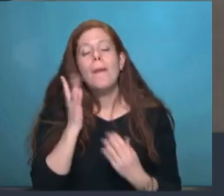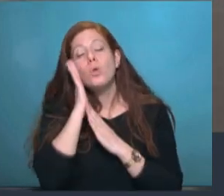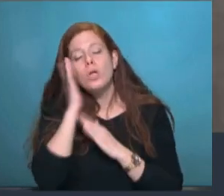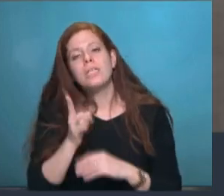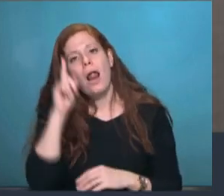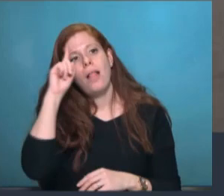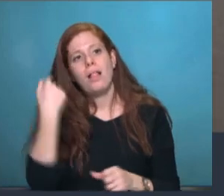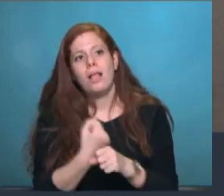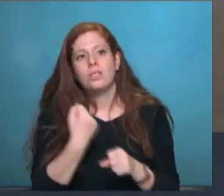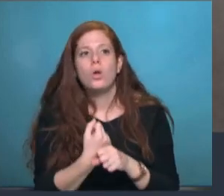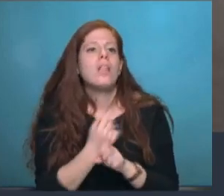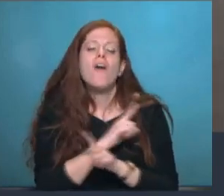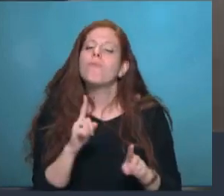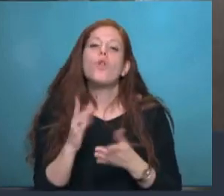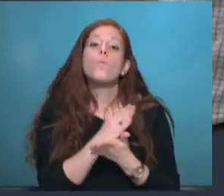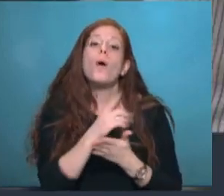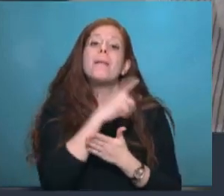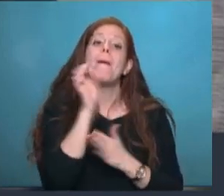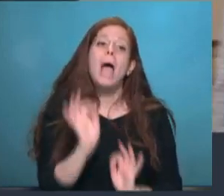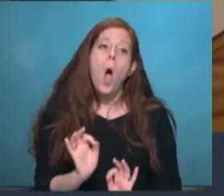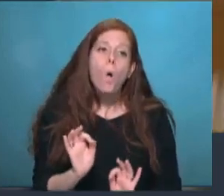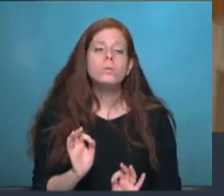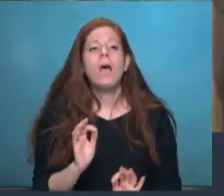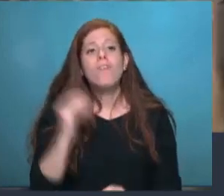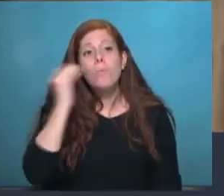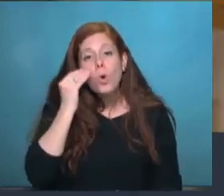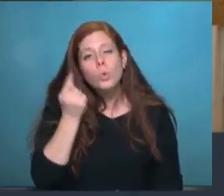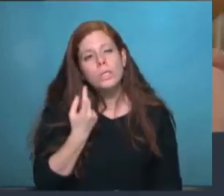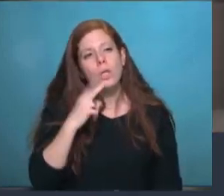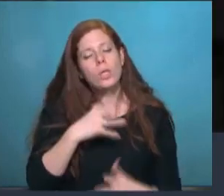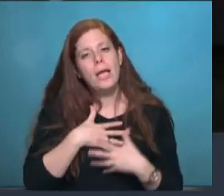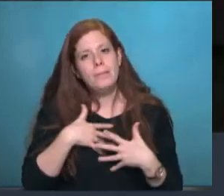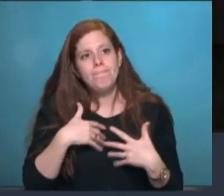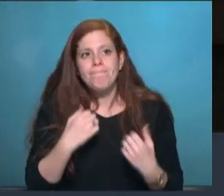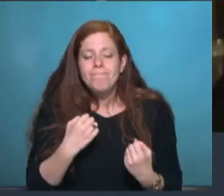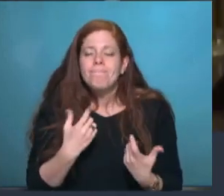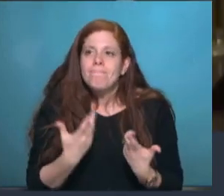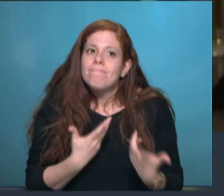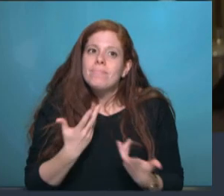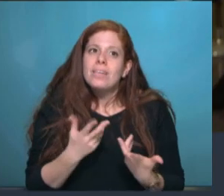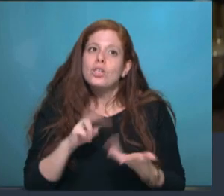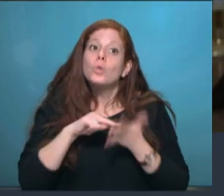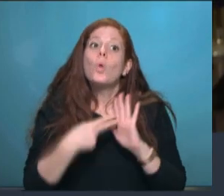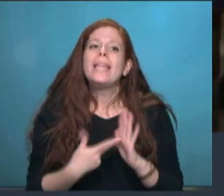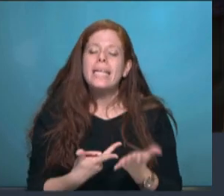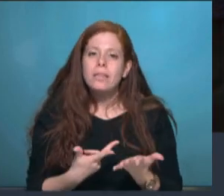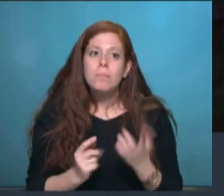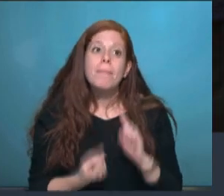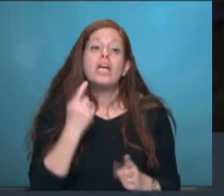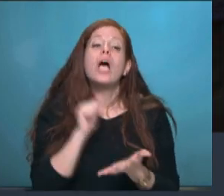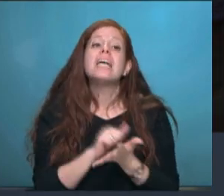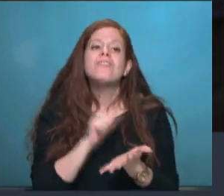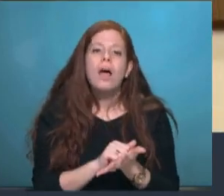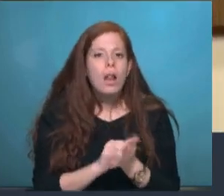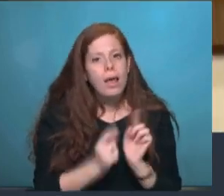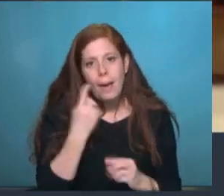You can never be 100% prepared, but you know, with every class we got a little bit more, I guess, a plan, you know, in case, God forbid, something does